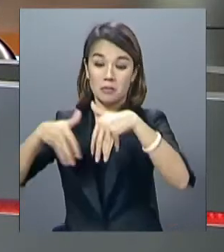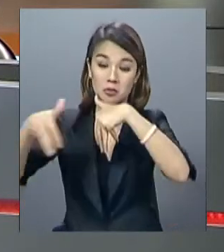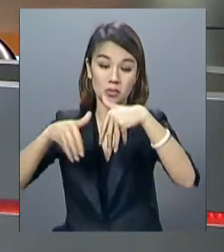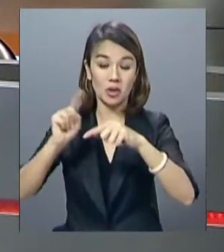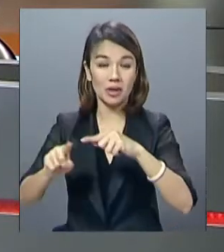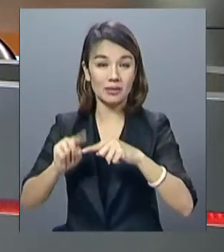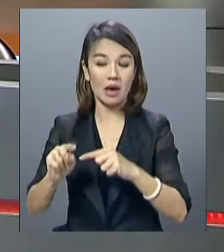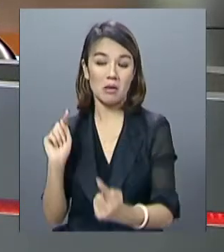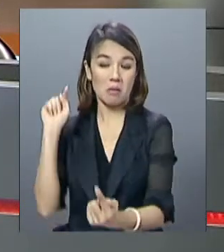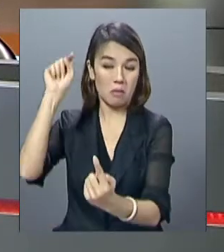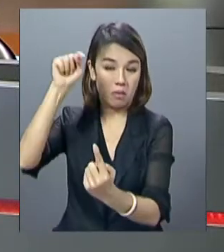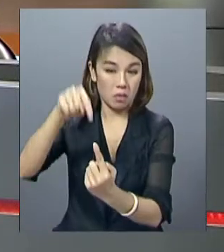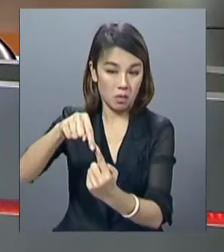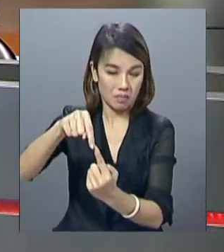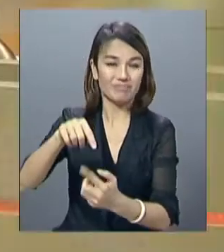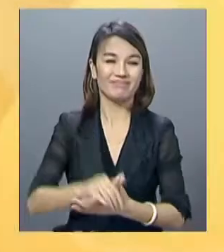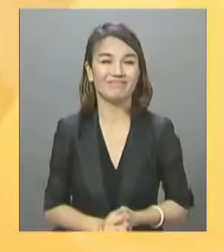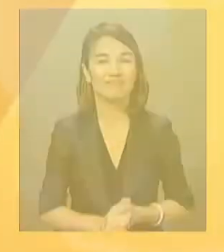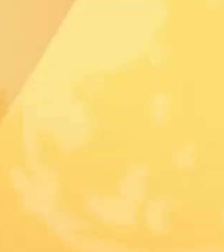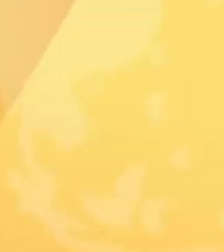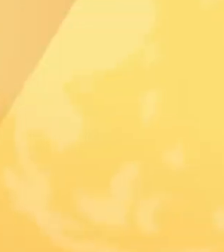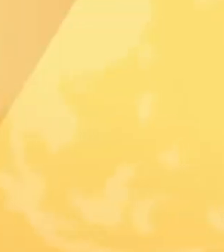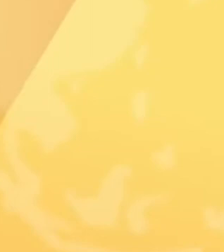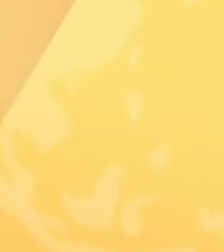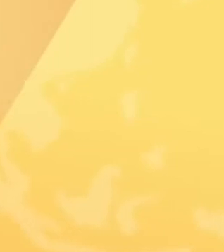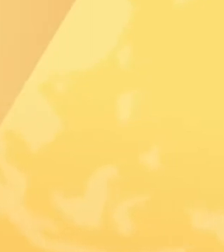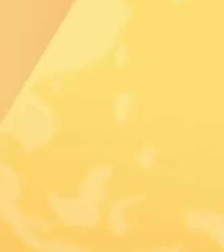ที่มายังสถานที่แห่งนี้ค่ะ